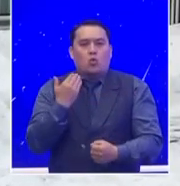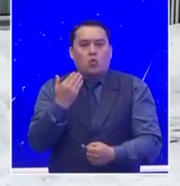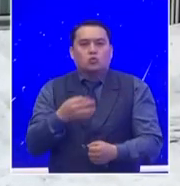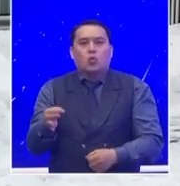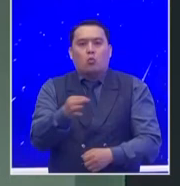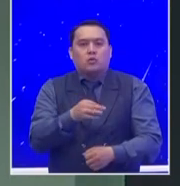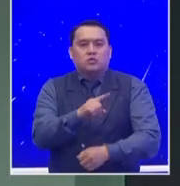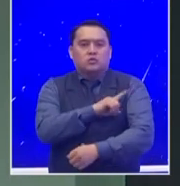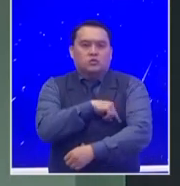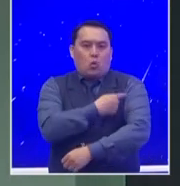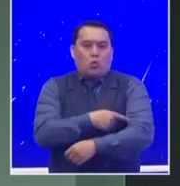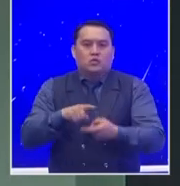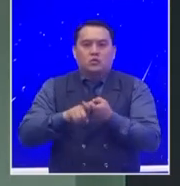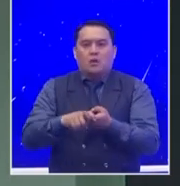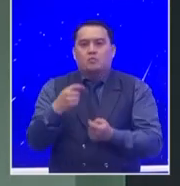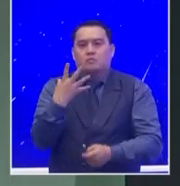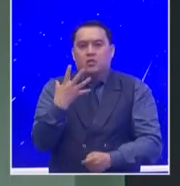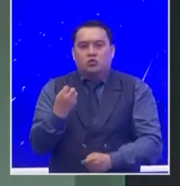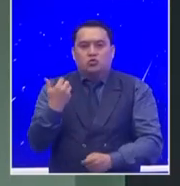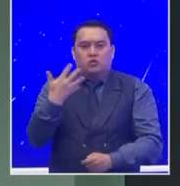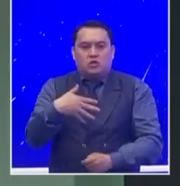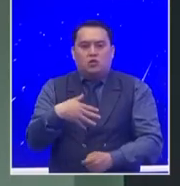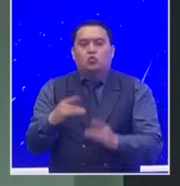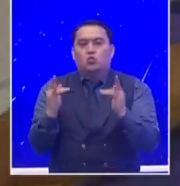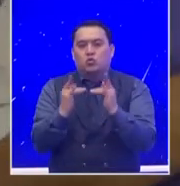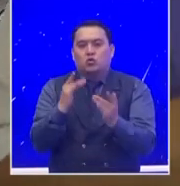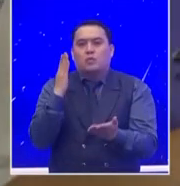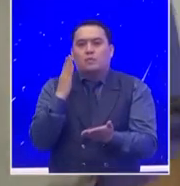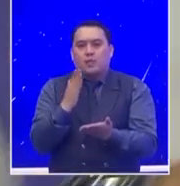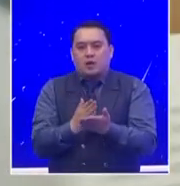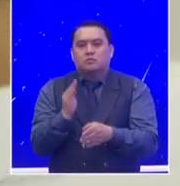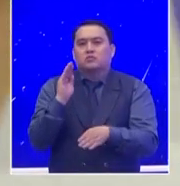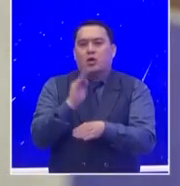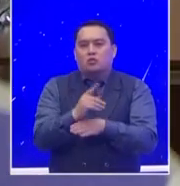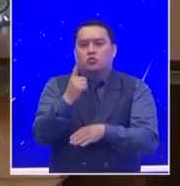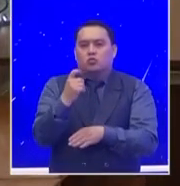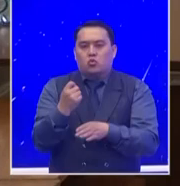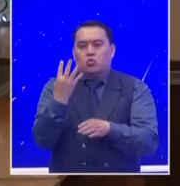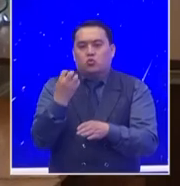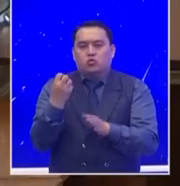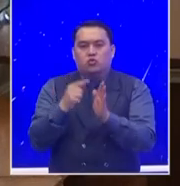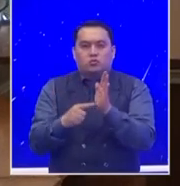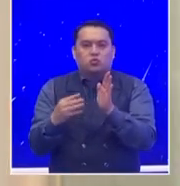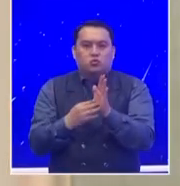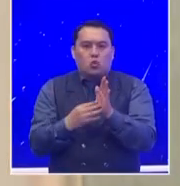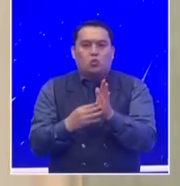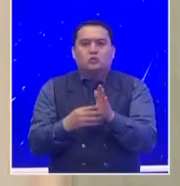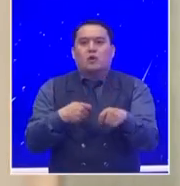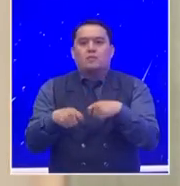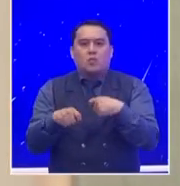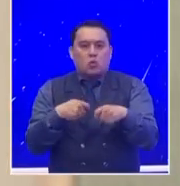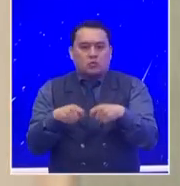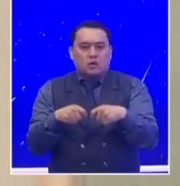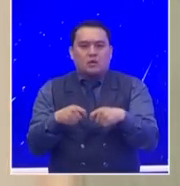облыста жұқпалы ауруларға арналған 550 төсек орны бар екенін айтады. Қосымша 479 орын, 517 провизорлық